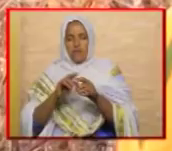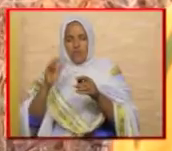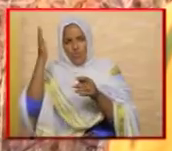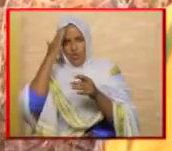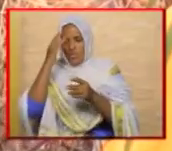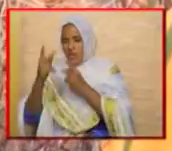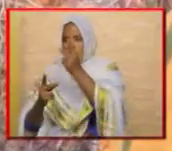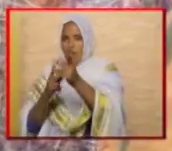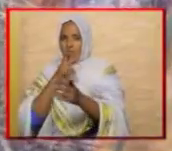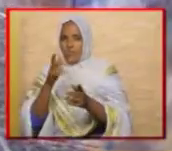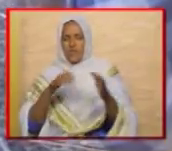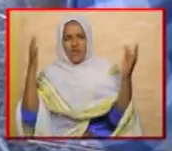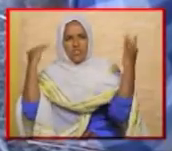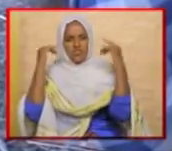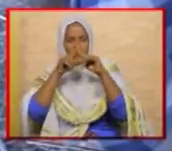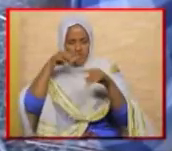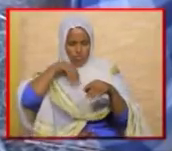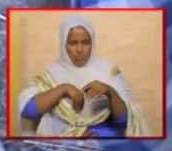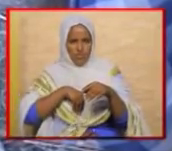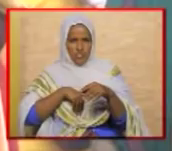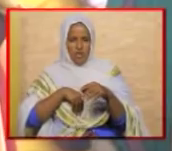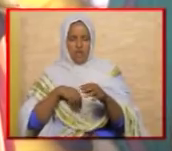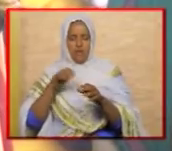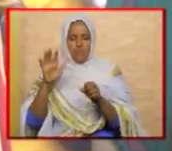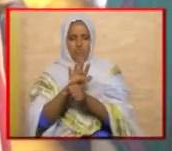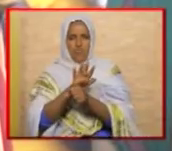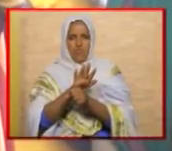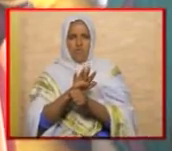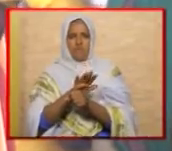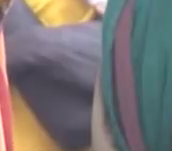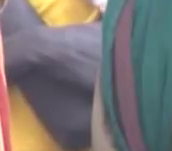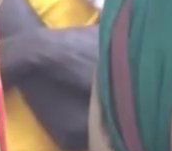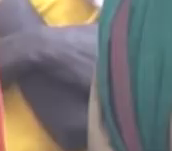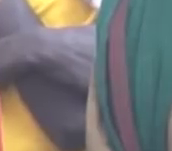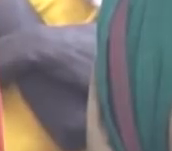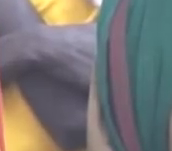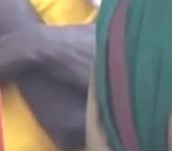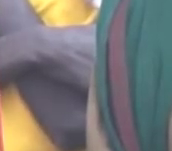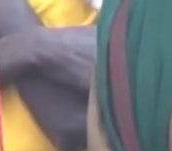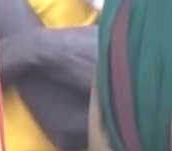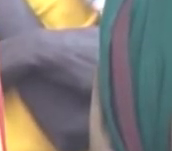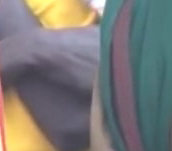እውቀት ያልጎበኘኝ ተስፋ ግን በውስጤ በምላት የናኘኝ